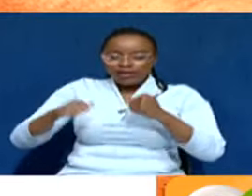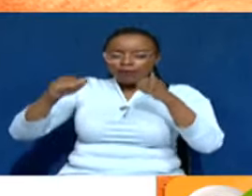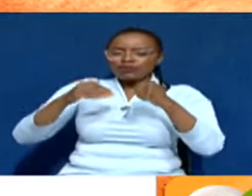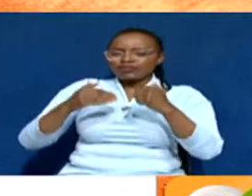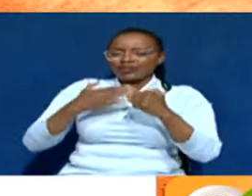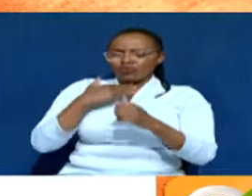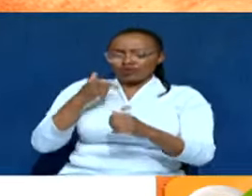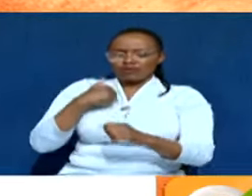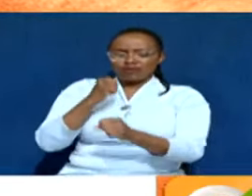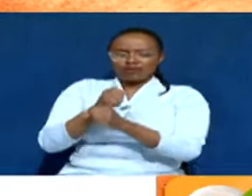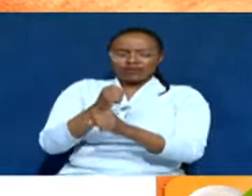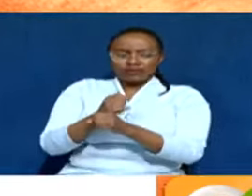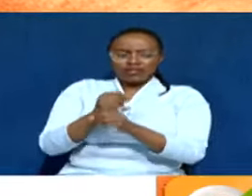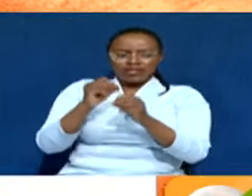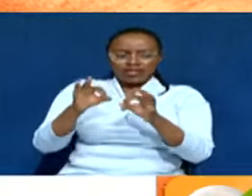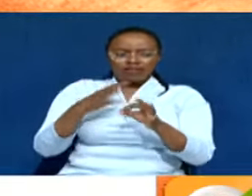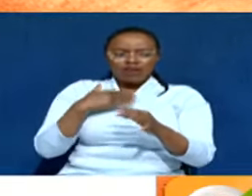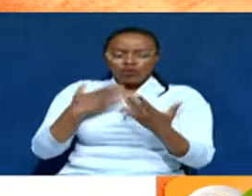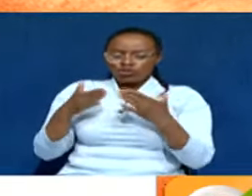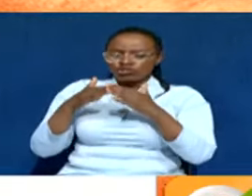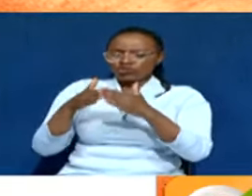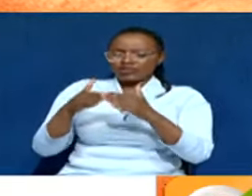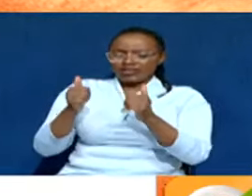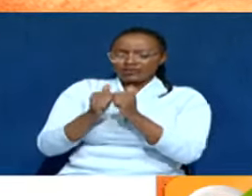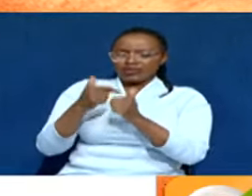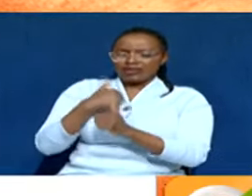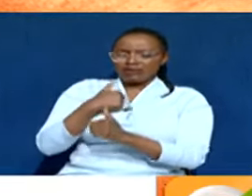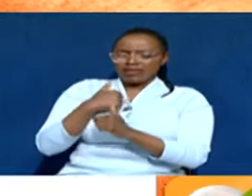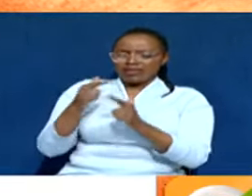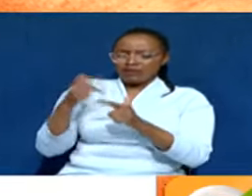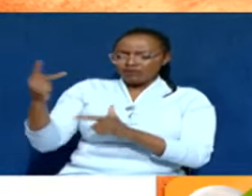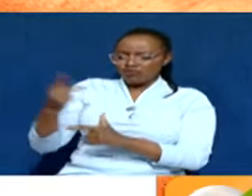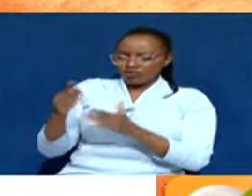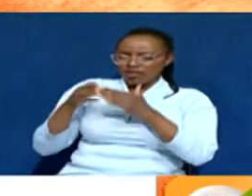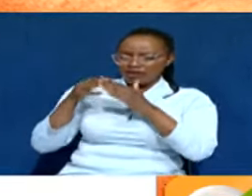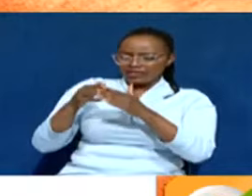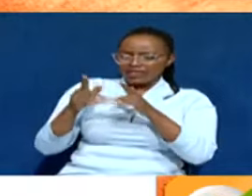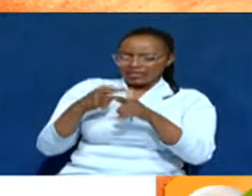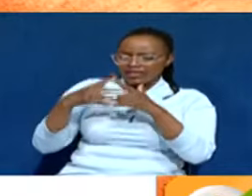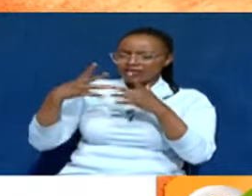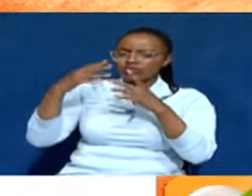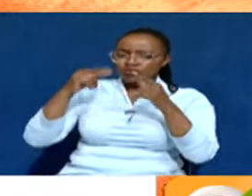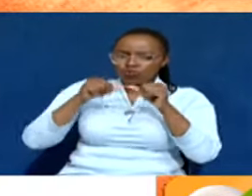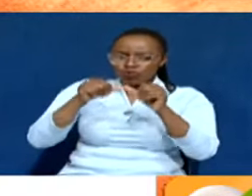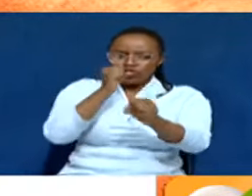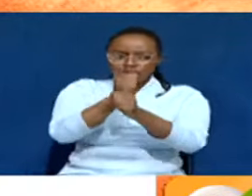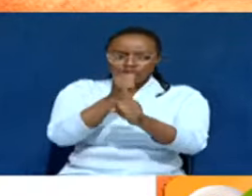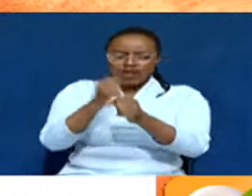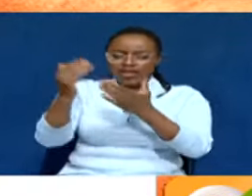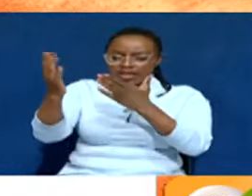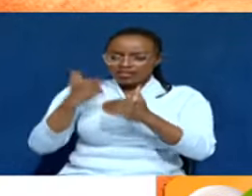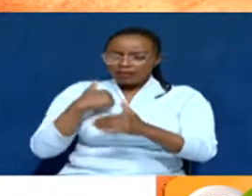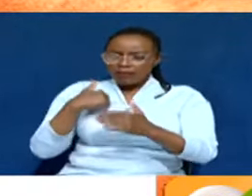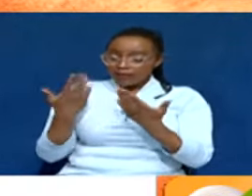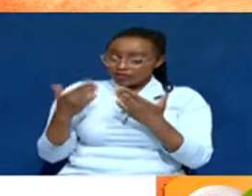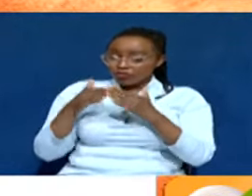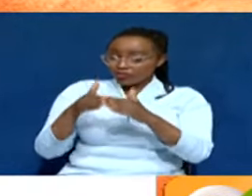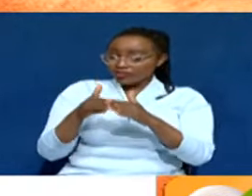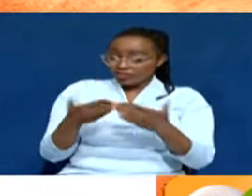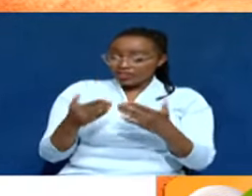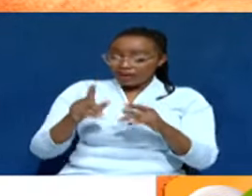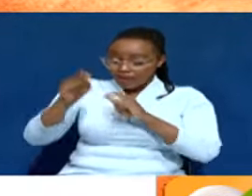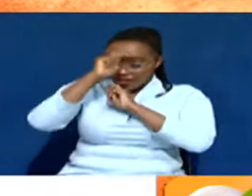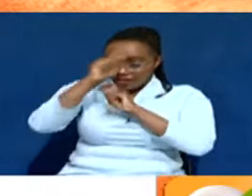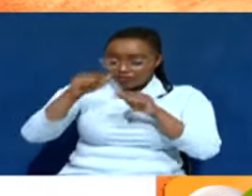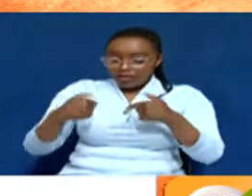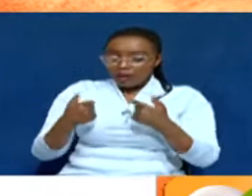anataka, like kama anataka ni alale na mimi si nilale na yeye basi ndio nifanye kazi. Unexpected mimi nilale na yeye, mimi najirespect